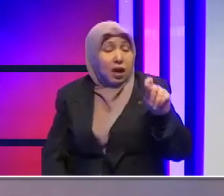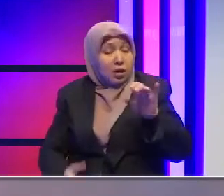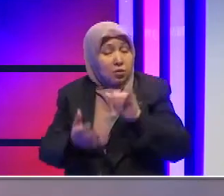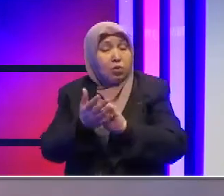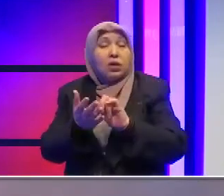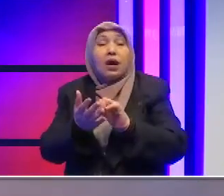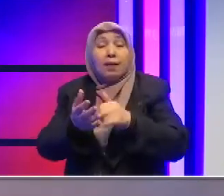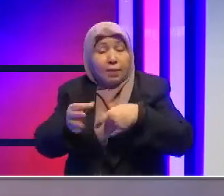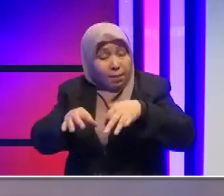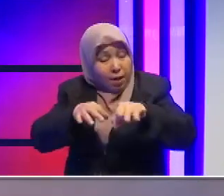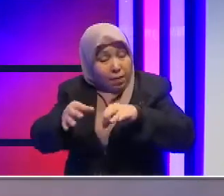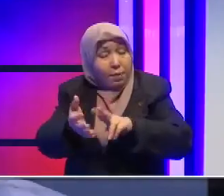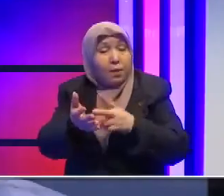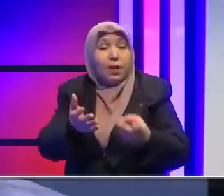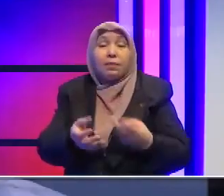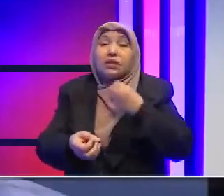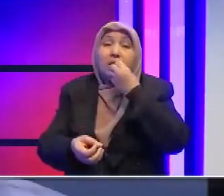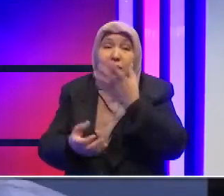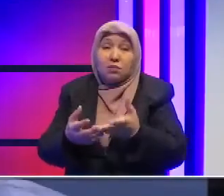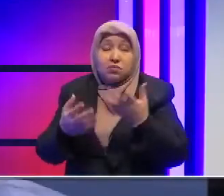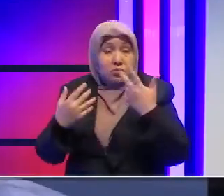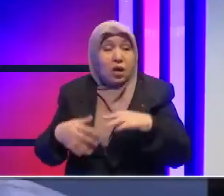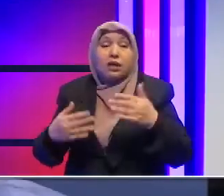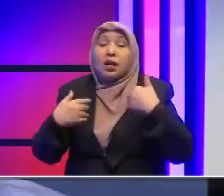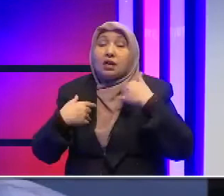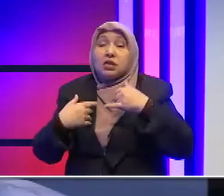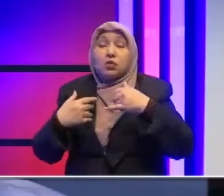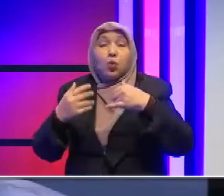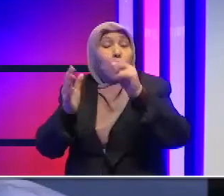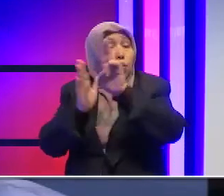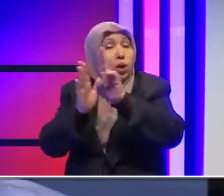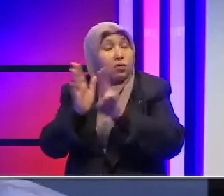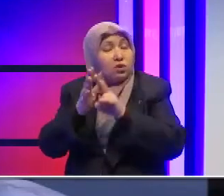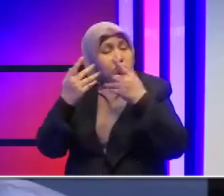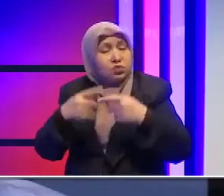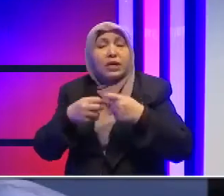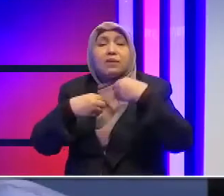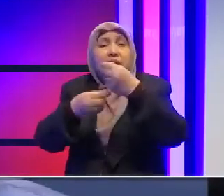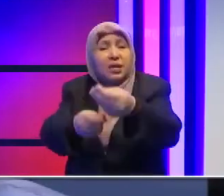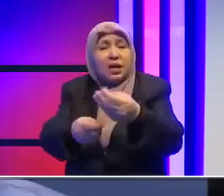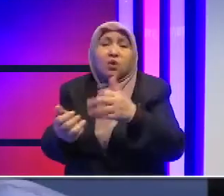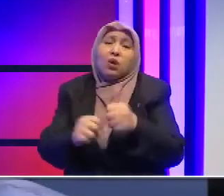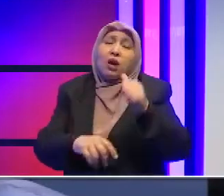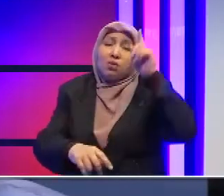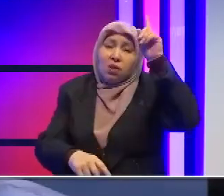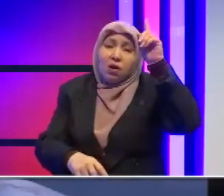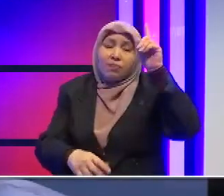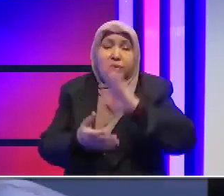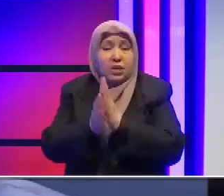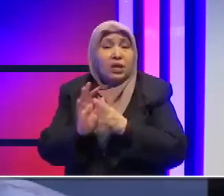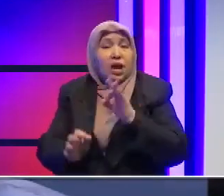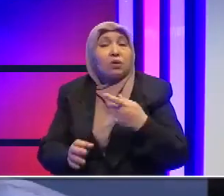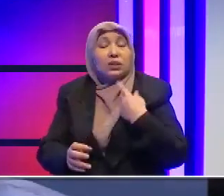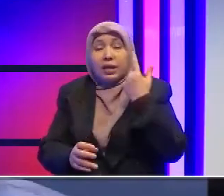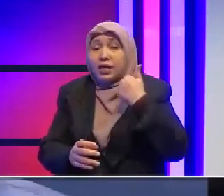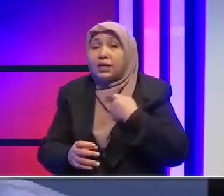Ibnu Abbas dan juga Al-Wahidi menyatakan ianya adalah merupakan satu syariat yang telah diberikan oleh Allah. Kalau tadi kita kata